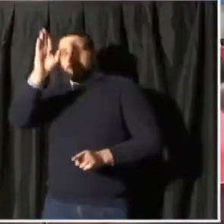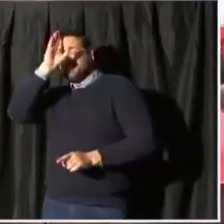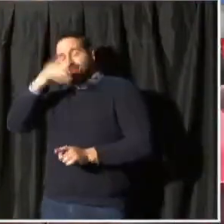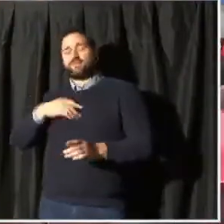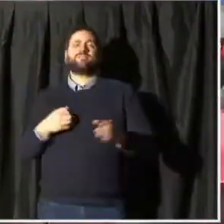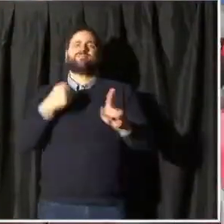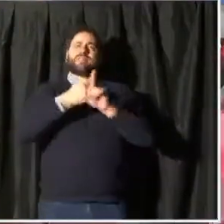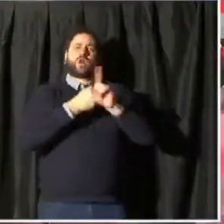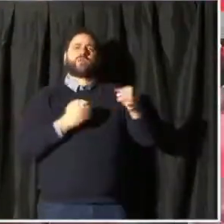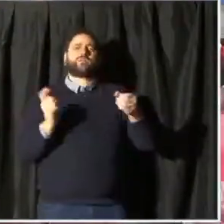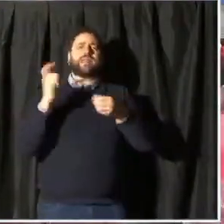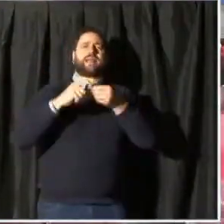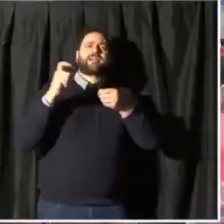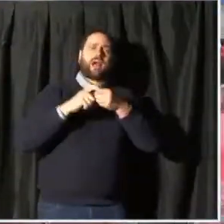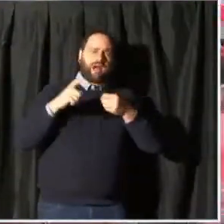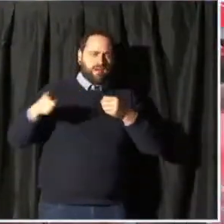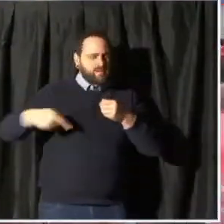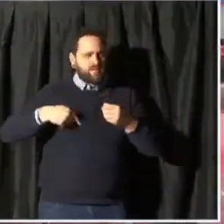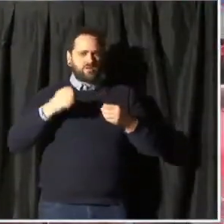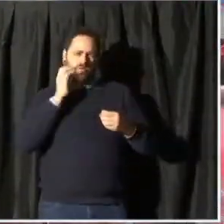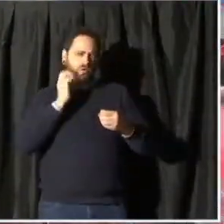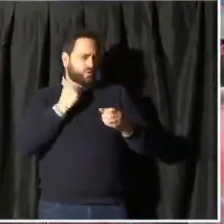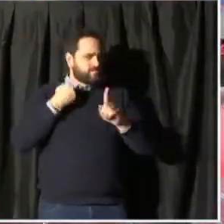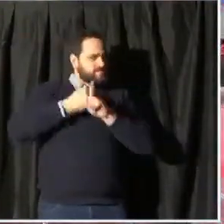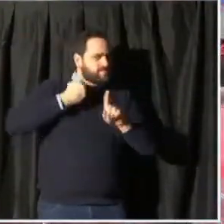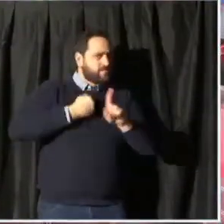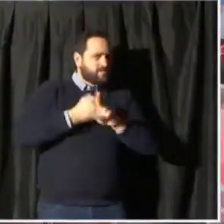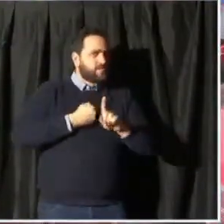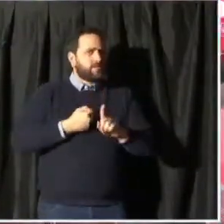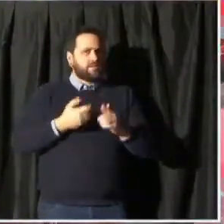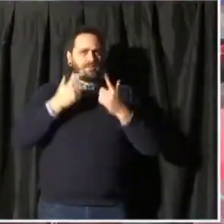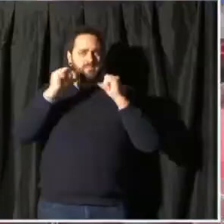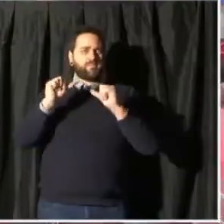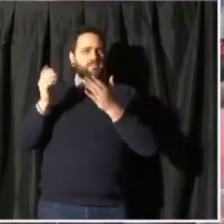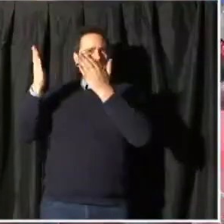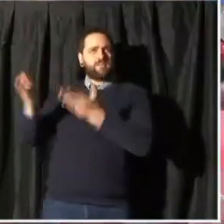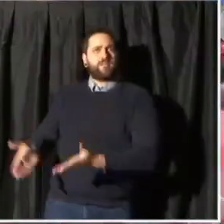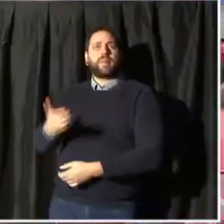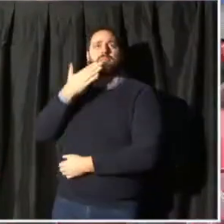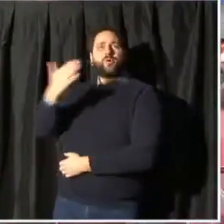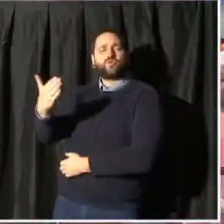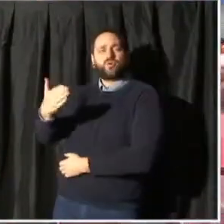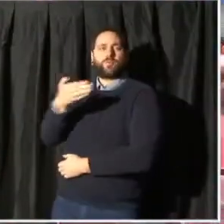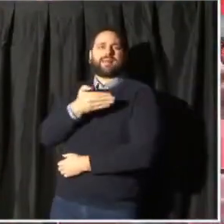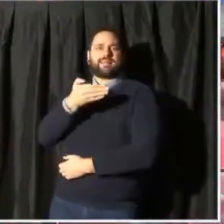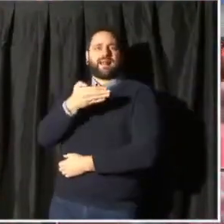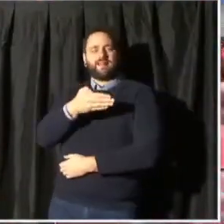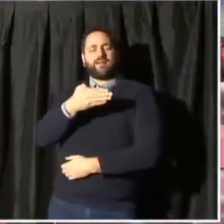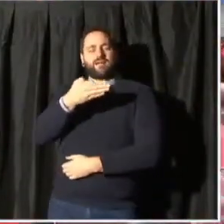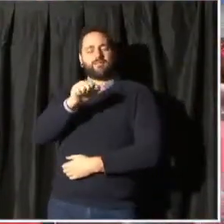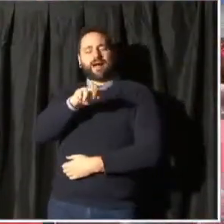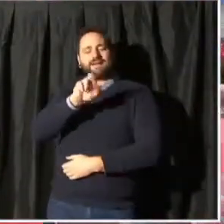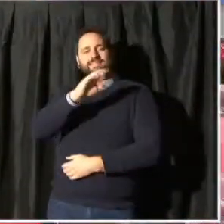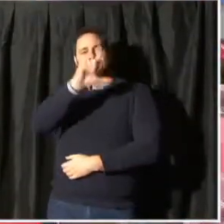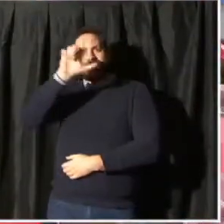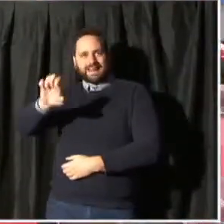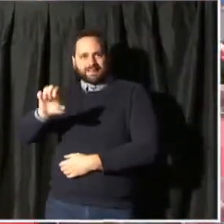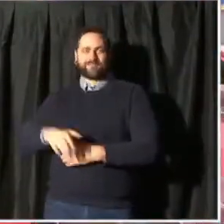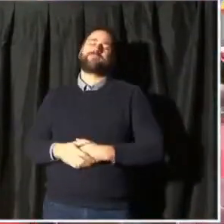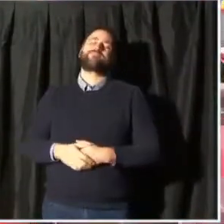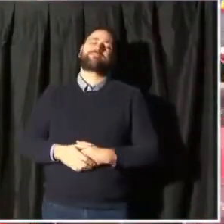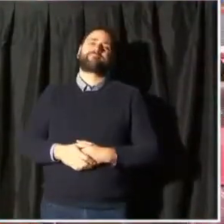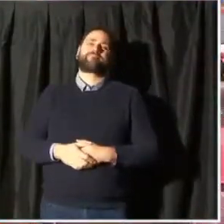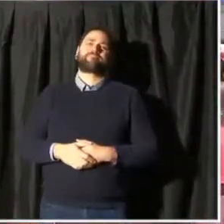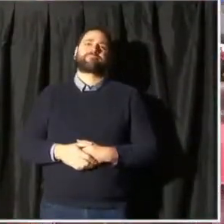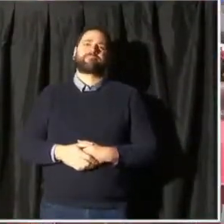bonjour marcel k accroche toi un petit peu que tout le monde te voir merci merci beaucoup d'être d'être présent